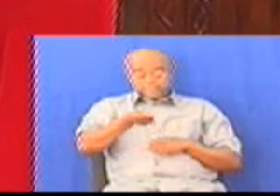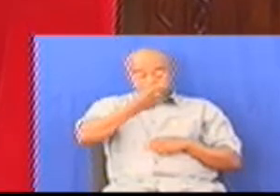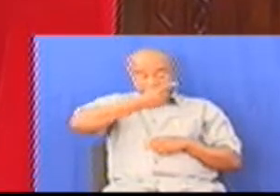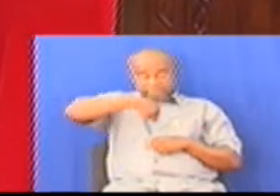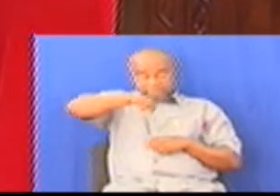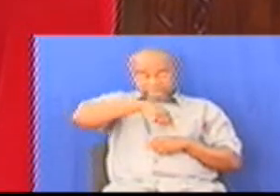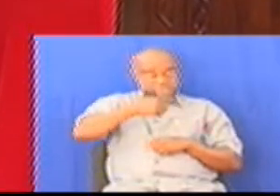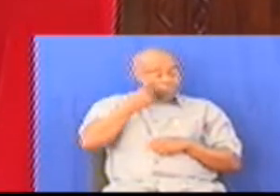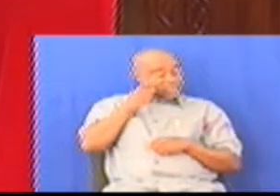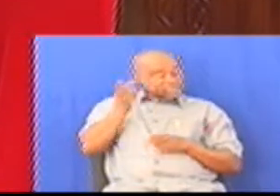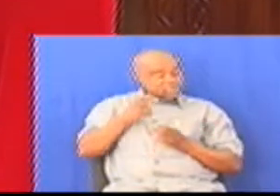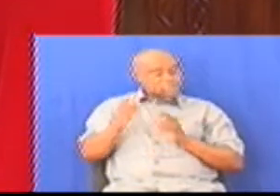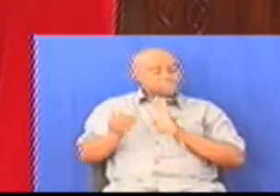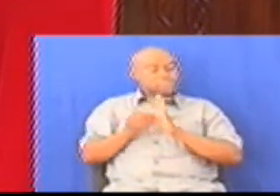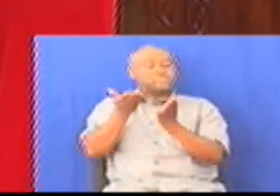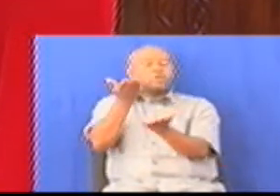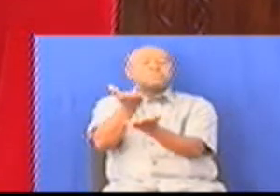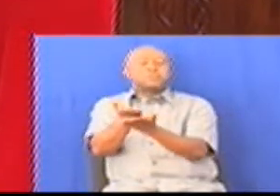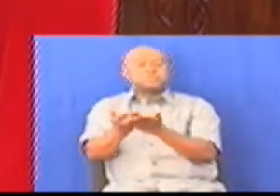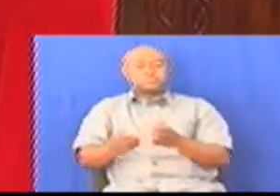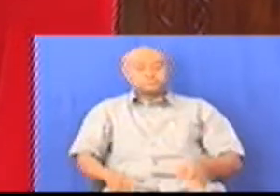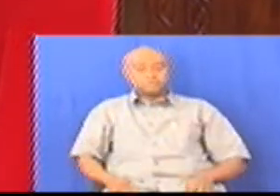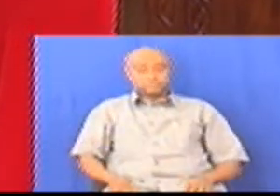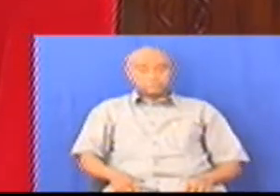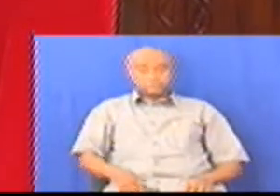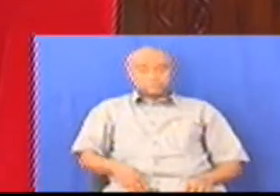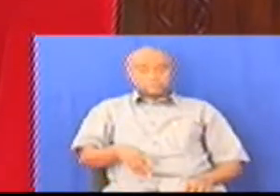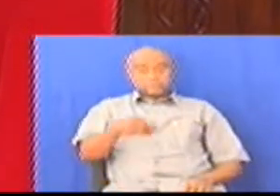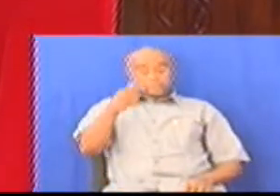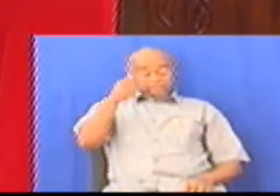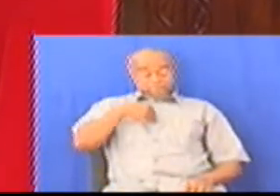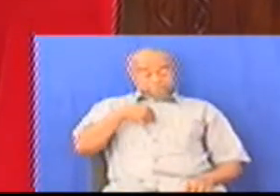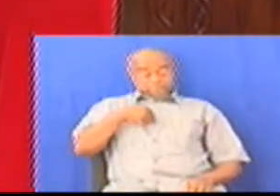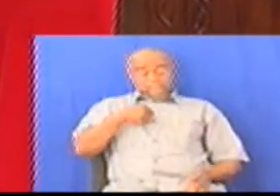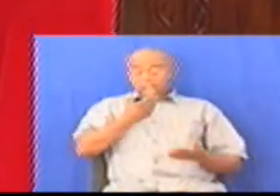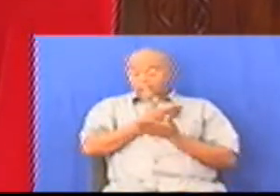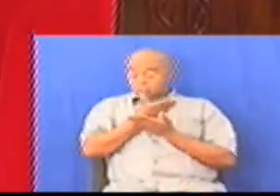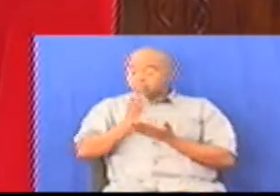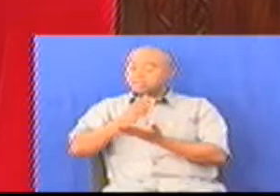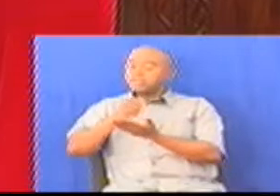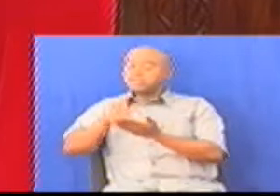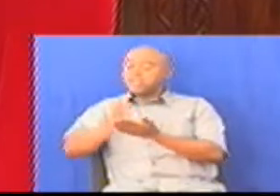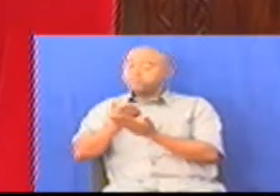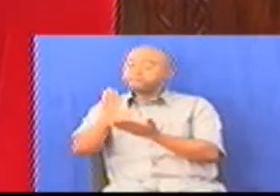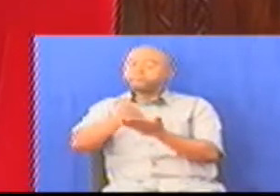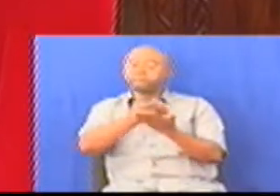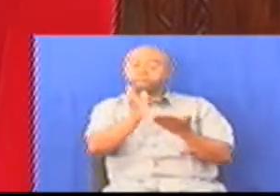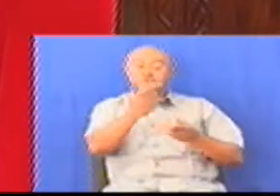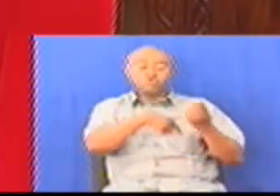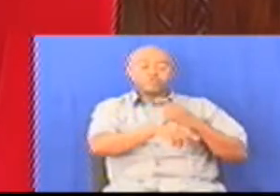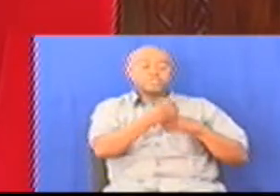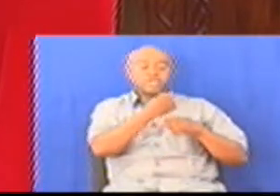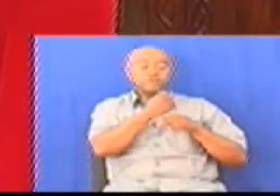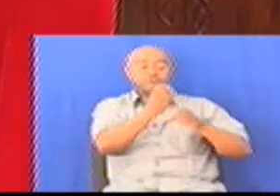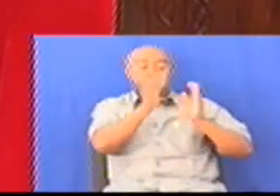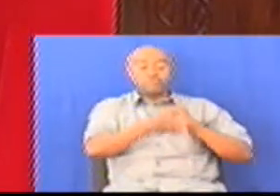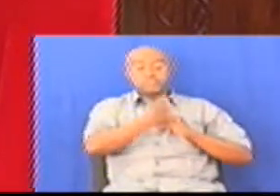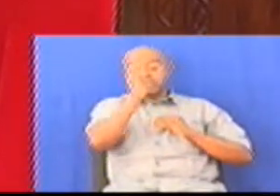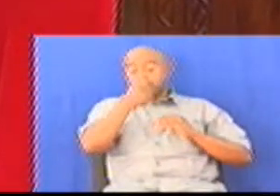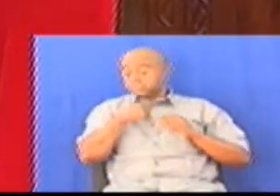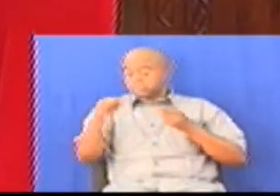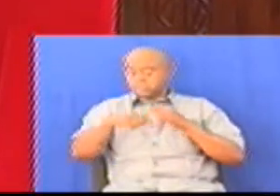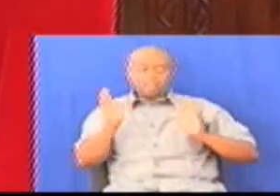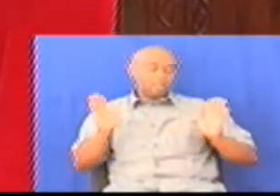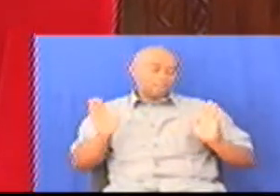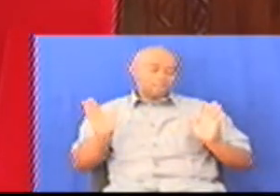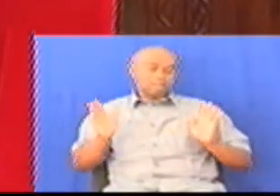sheria pendekezwa. Kambi rasmi ya upinzani bungeni haina mgogoro na utoaji wa gawio kwa taasisi mbalimbali kwenda mfuko mkuu wa serikali, mfuko mkuu wa